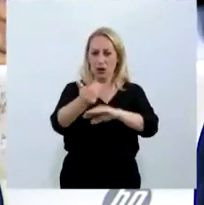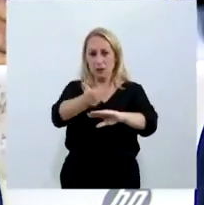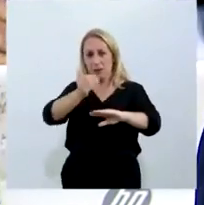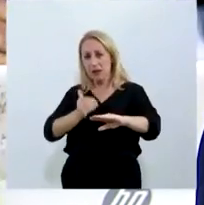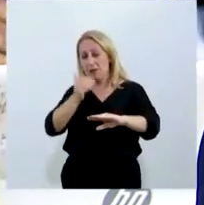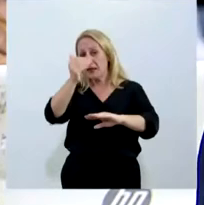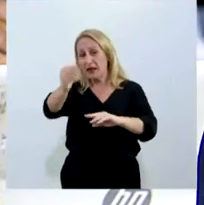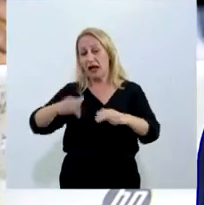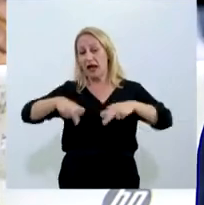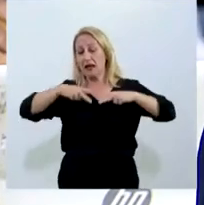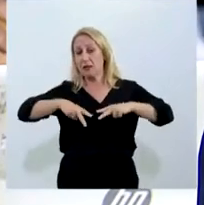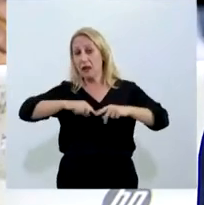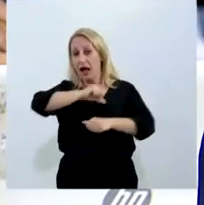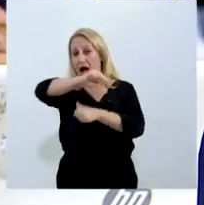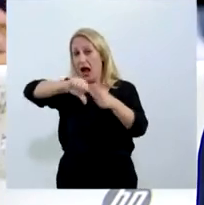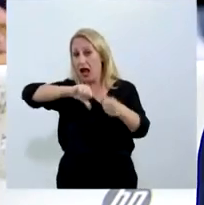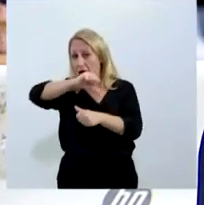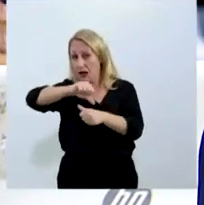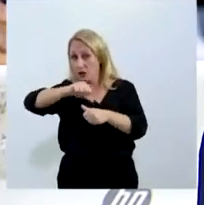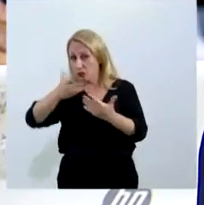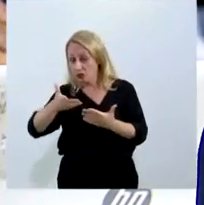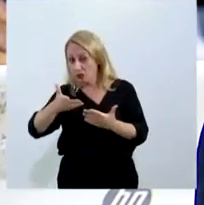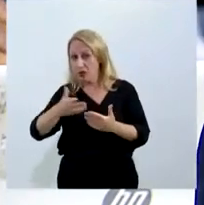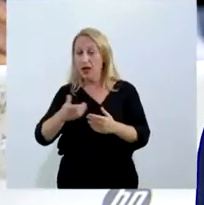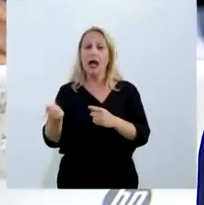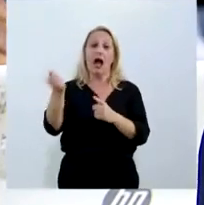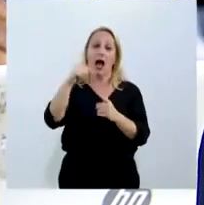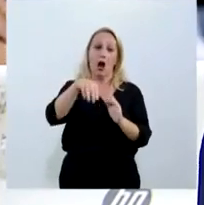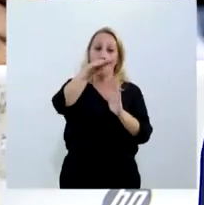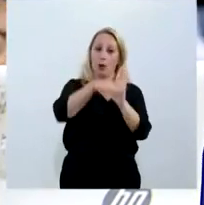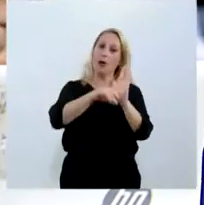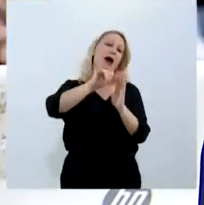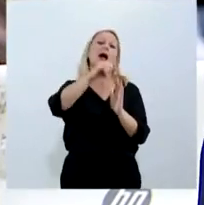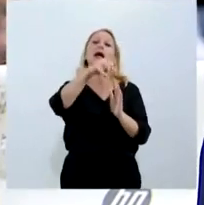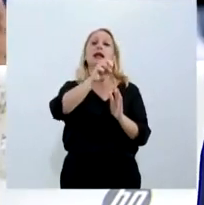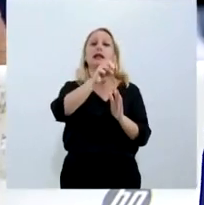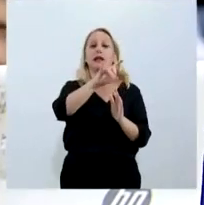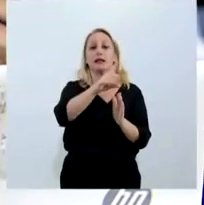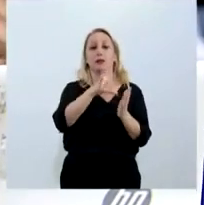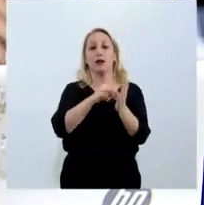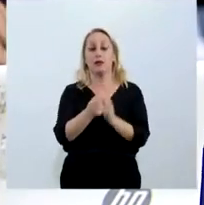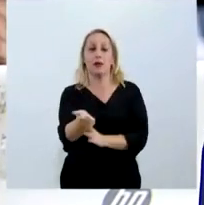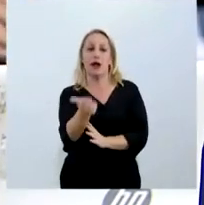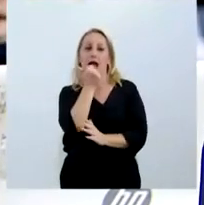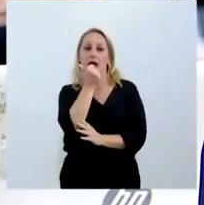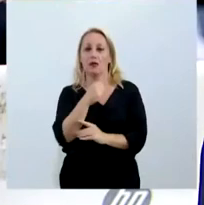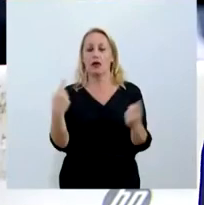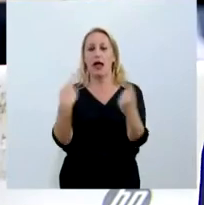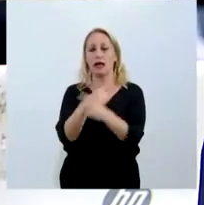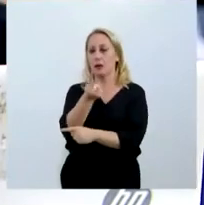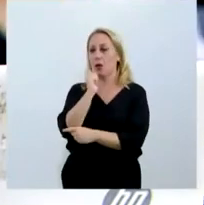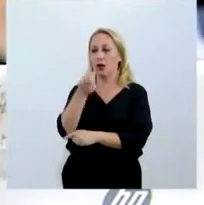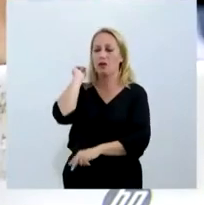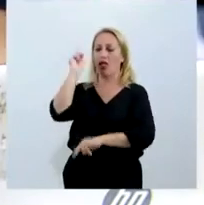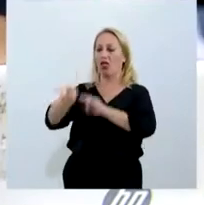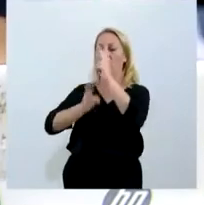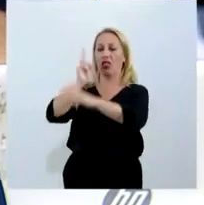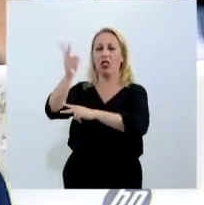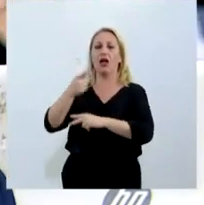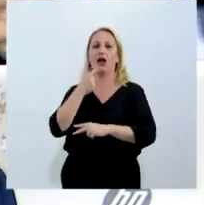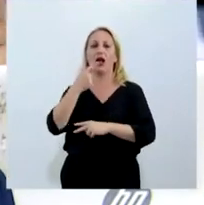νωρίτερα για τα κονδύλια του Αιγής, η αντιπολίτευση σας καταλογίζει ότι πήγατε την